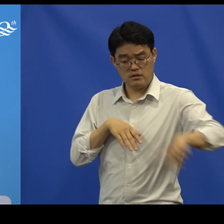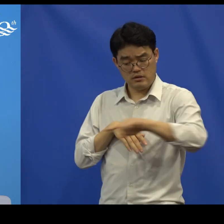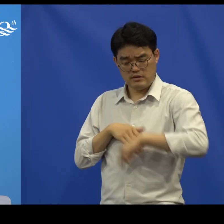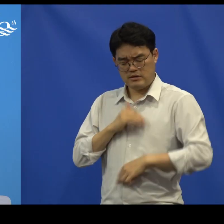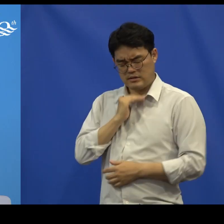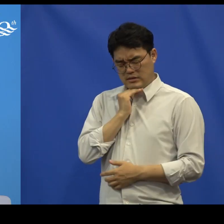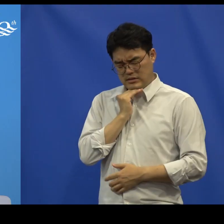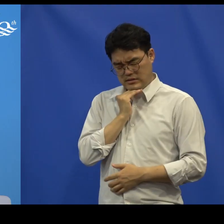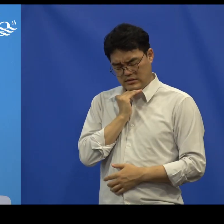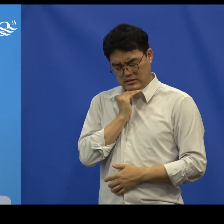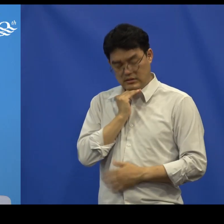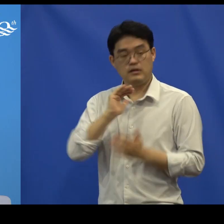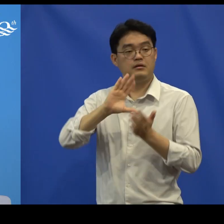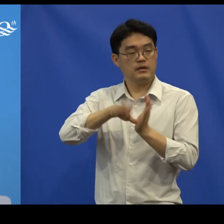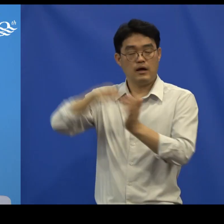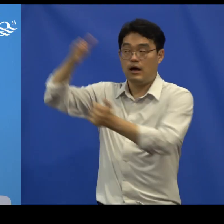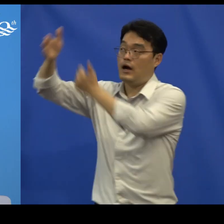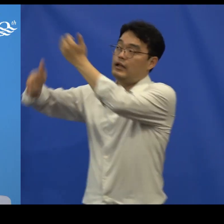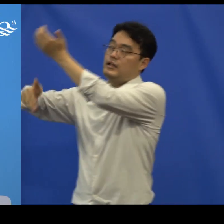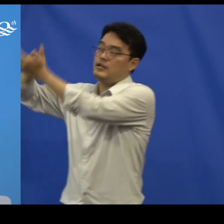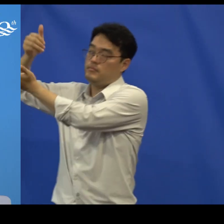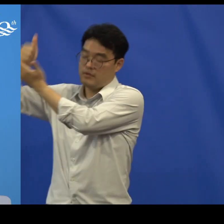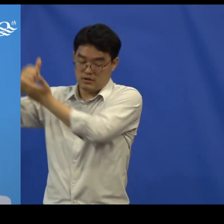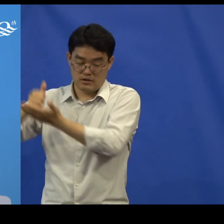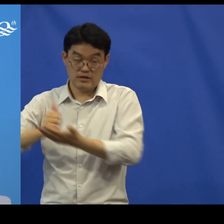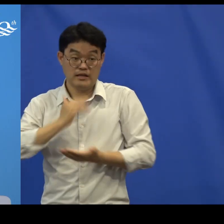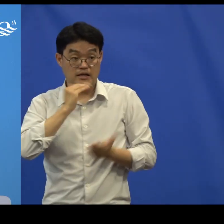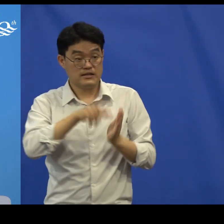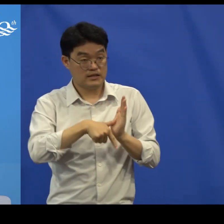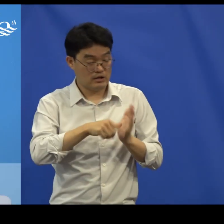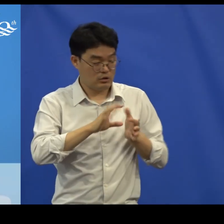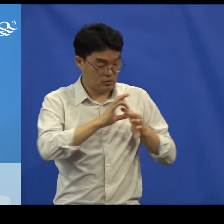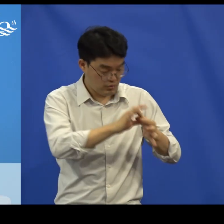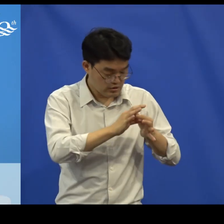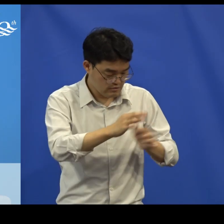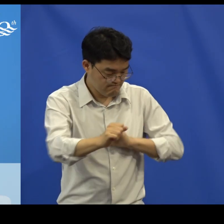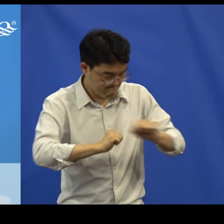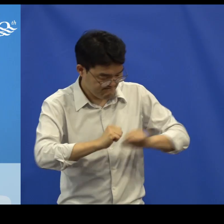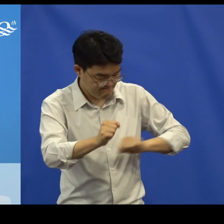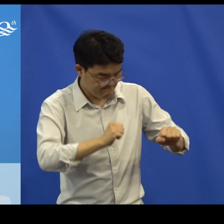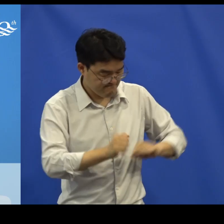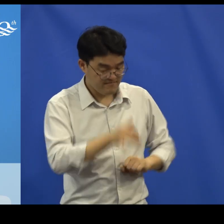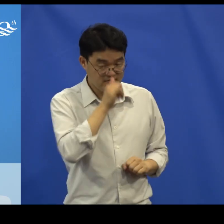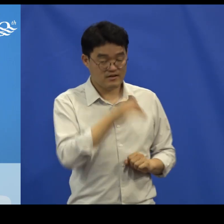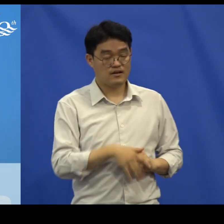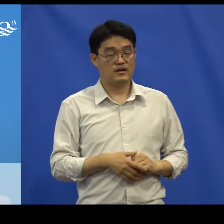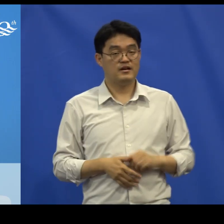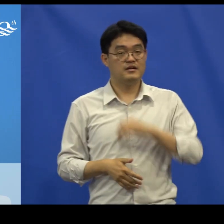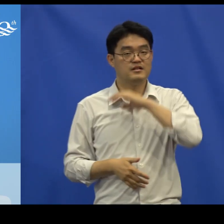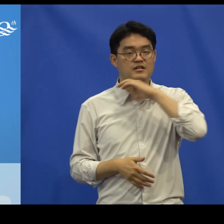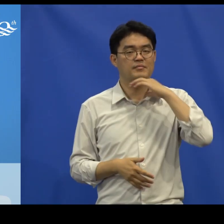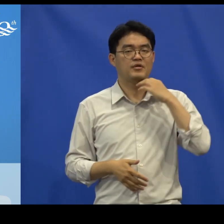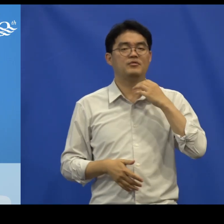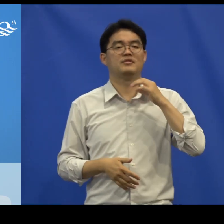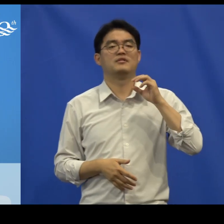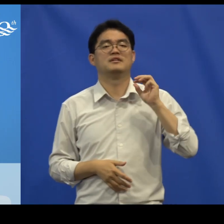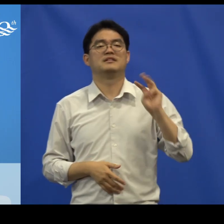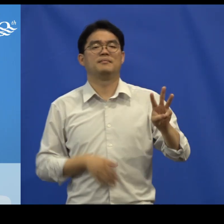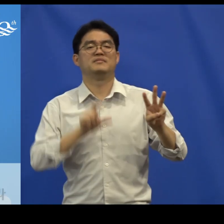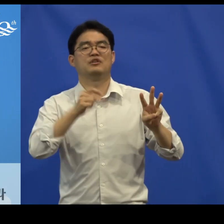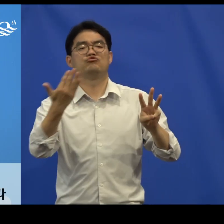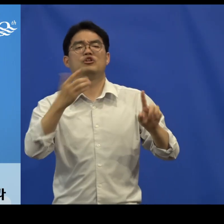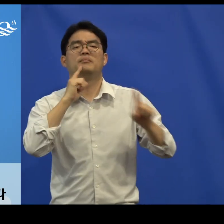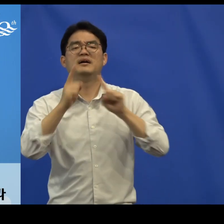하나님이 하시는 일이 있는 거죠. 그래서 베드로후서 3장 9절에 주의 약속은 어떤 이들이 더디다고 생각하는 것까지 더딘